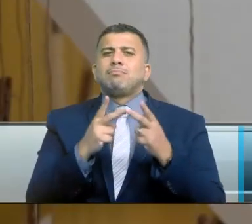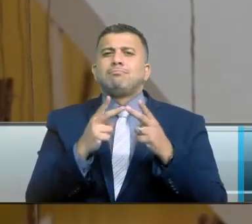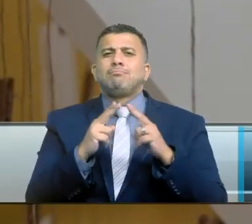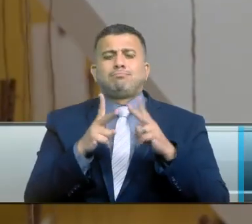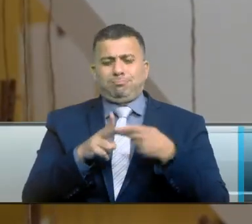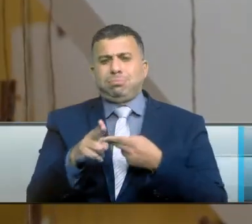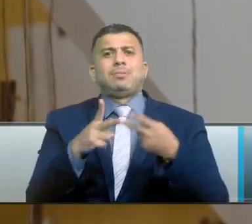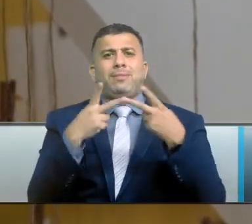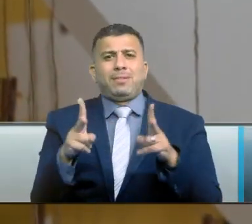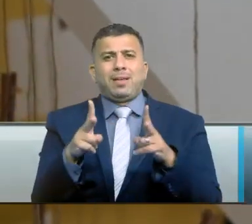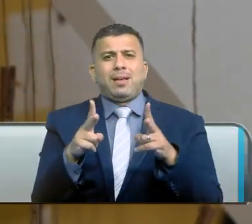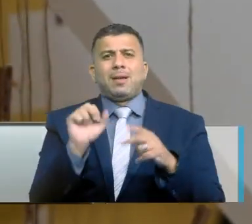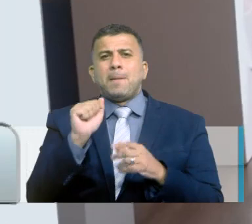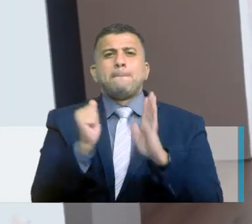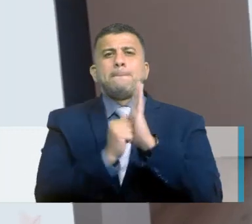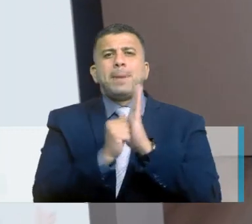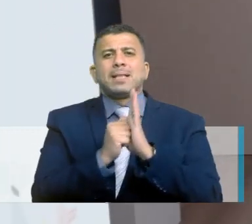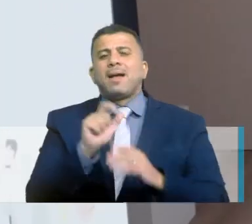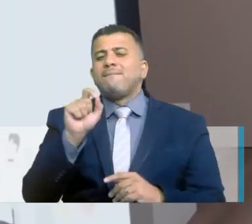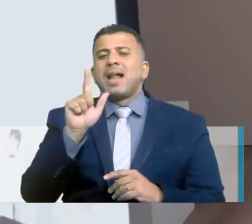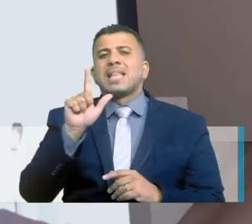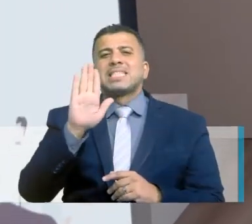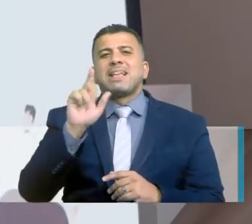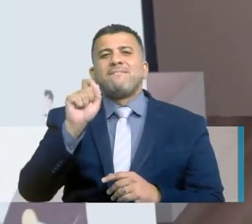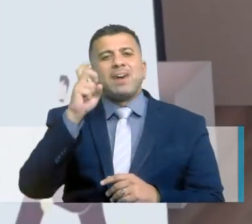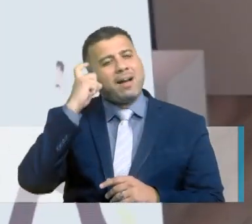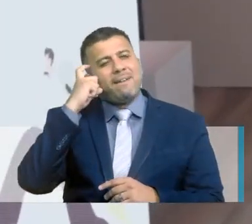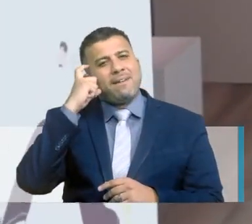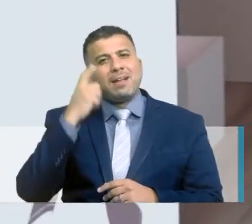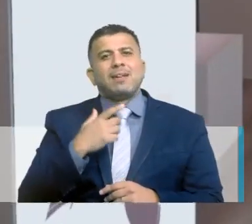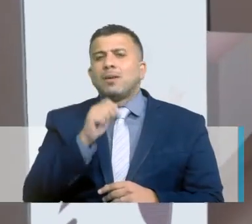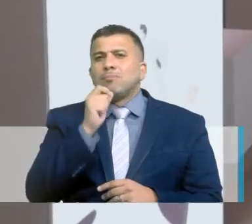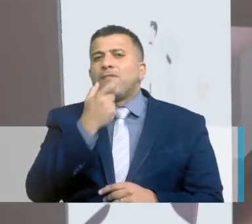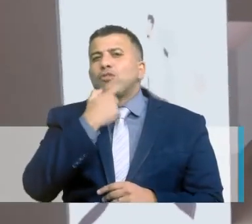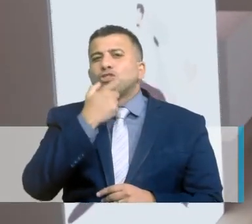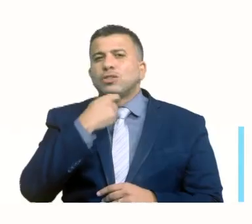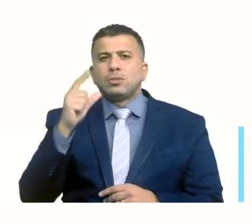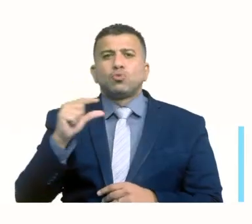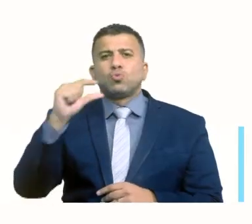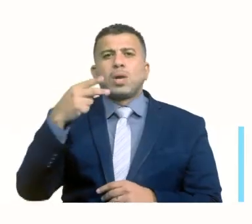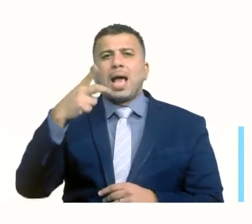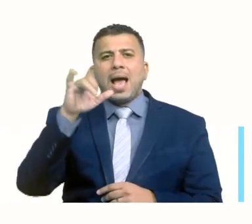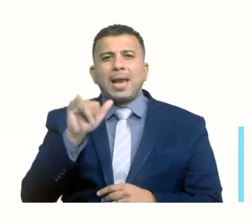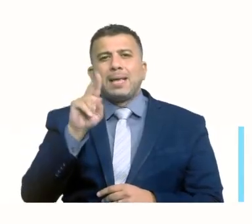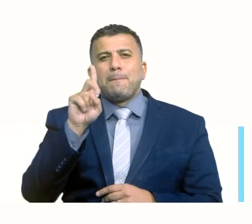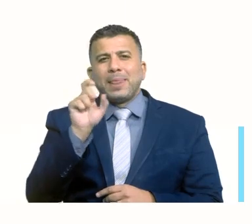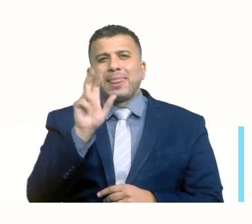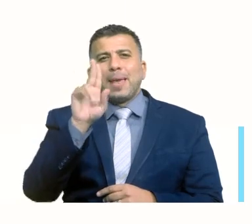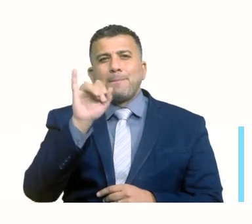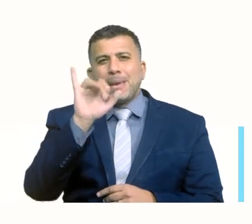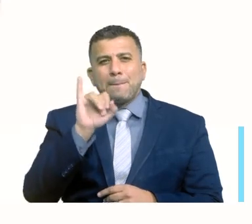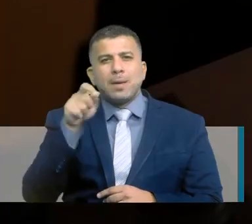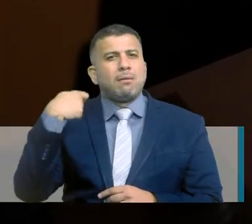خلال افتتاح سموه مقره بيت الفلسفه في الفجيره بحضور سعاده الدكتور علي بن تميم رئيس